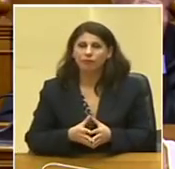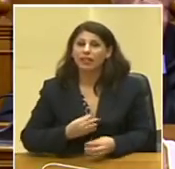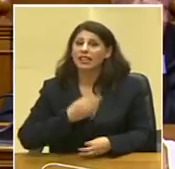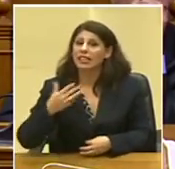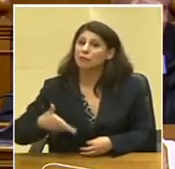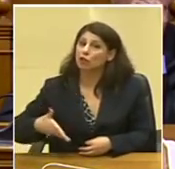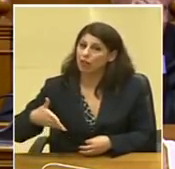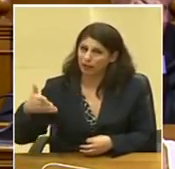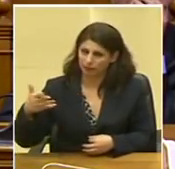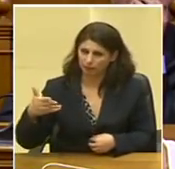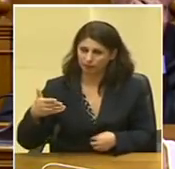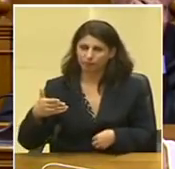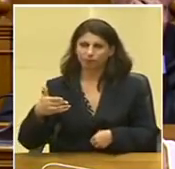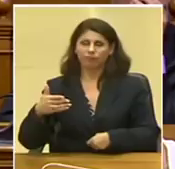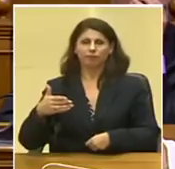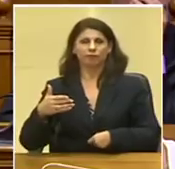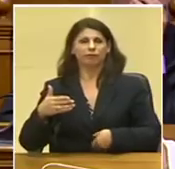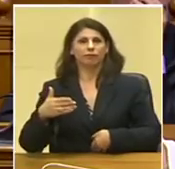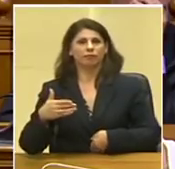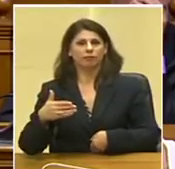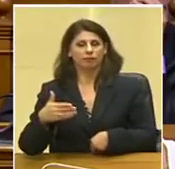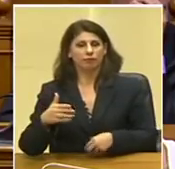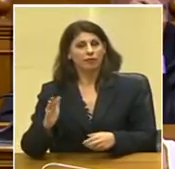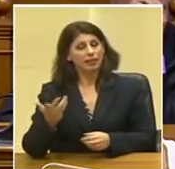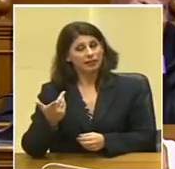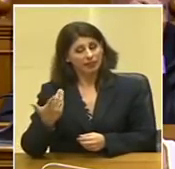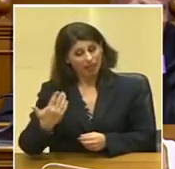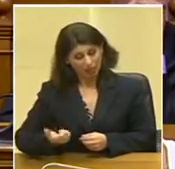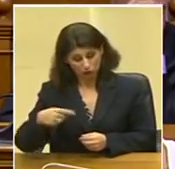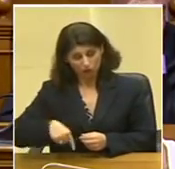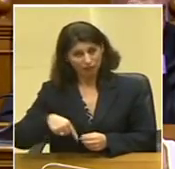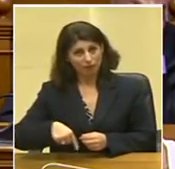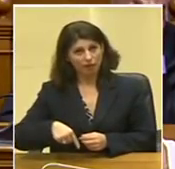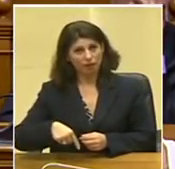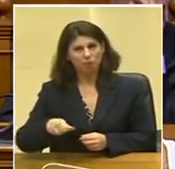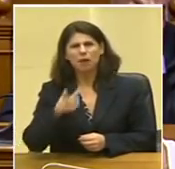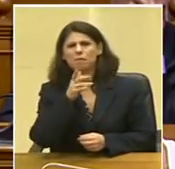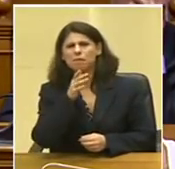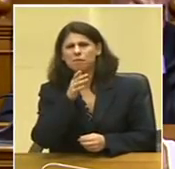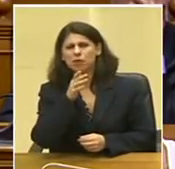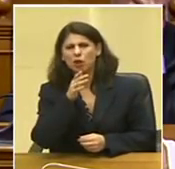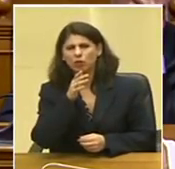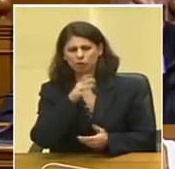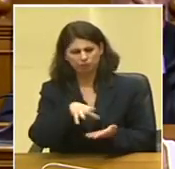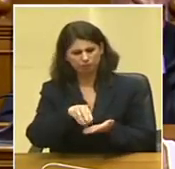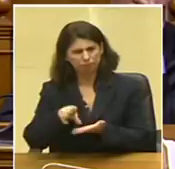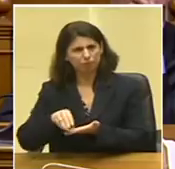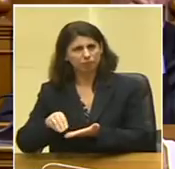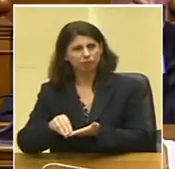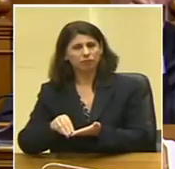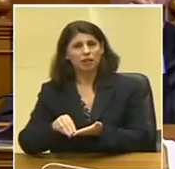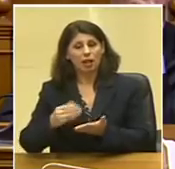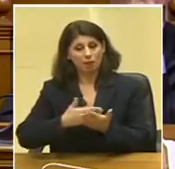Μητσοτάκη, διότι έχω σήμερα εδώ μια πρόχειρη συλλογή